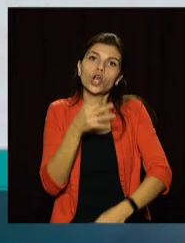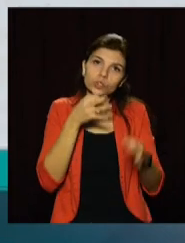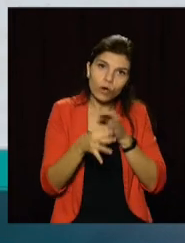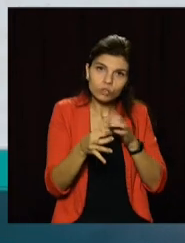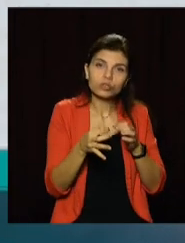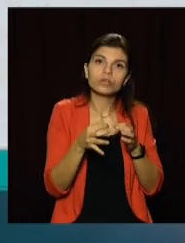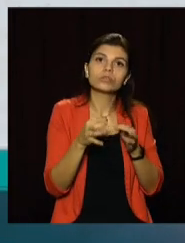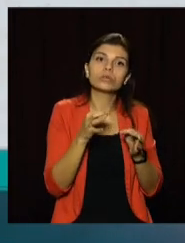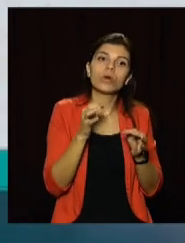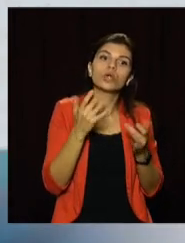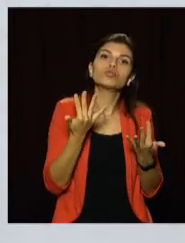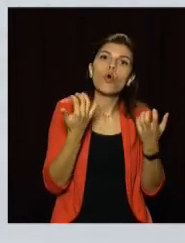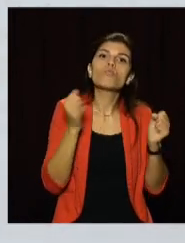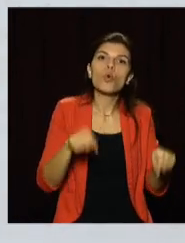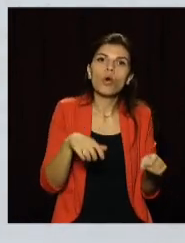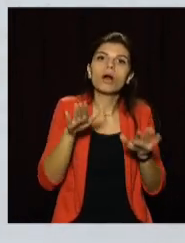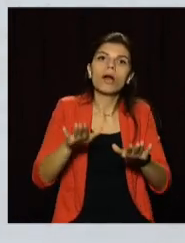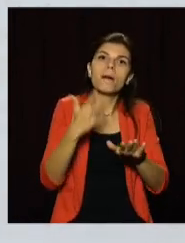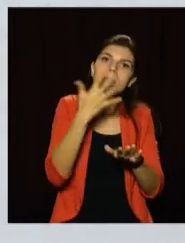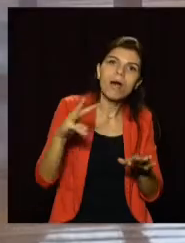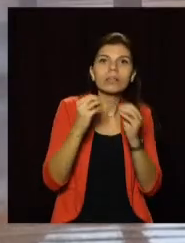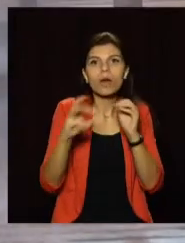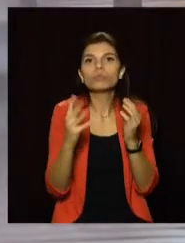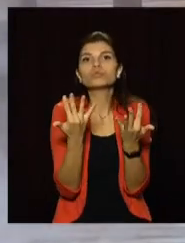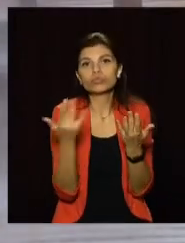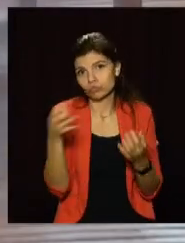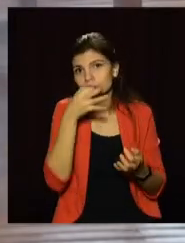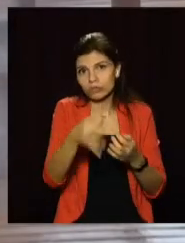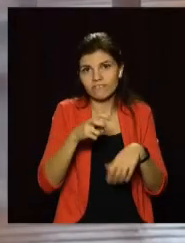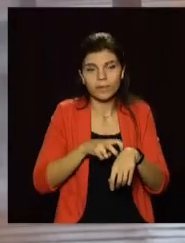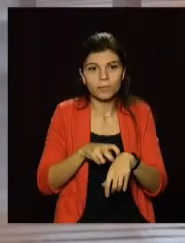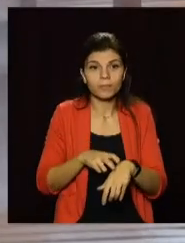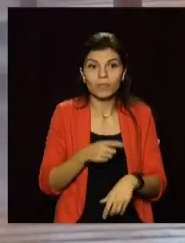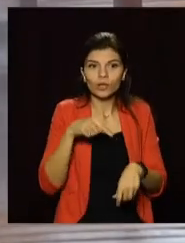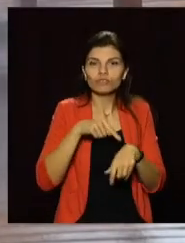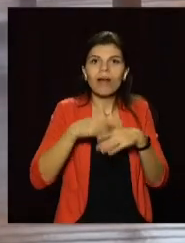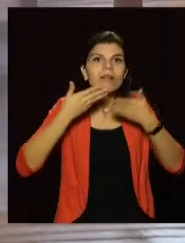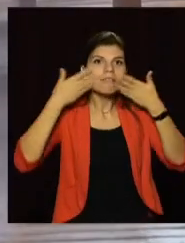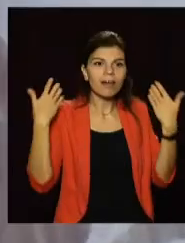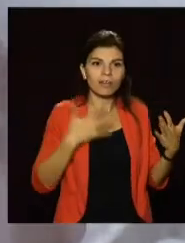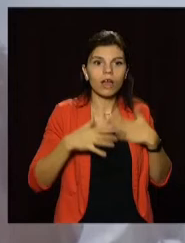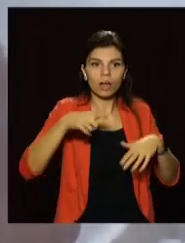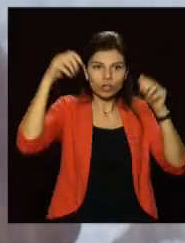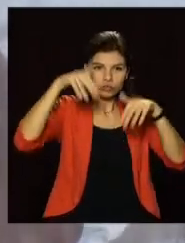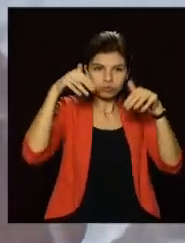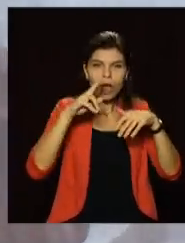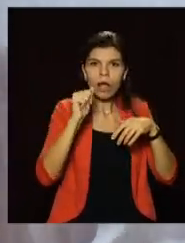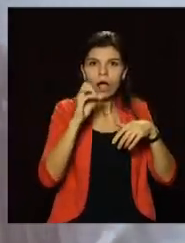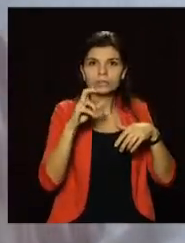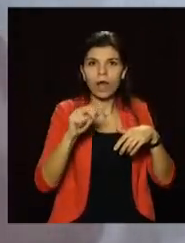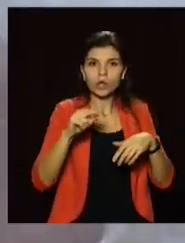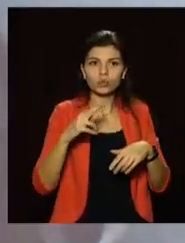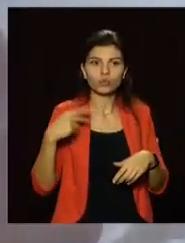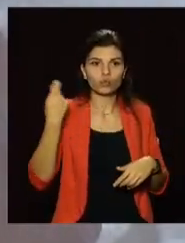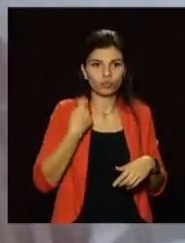подскажет, сколько нужно находиться в воде по времени. Відчуття легкості та бадьорості дарує каскадний душ. Фанатом такого